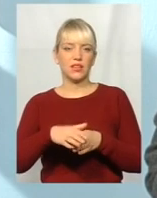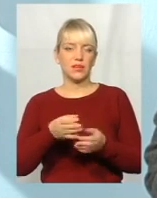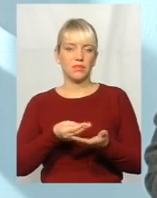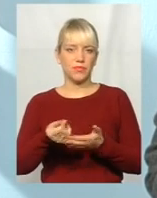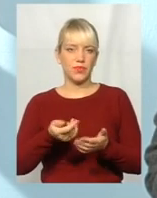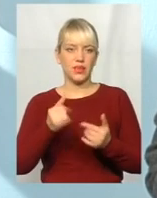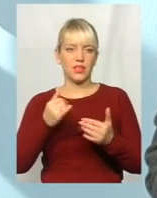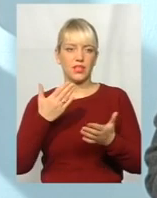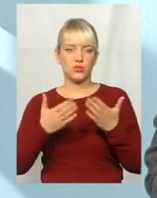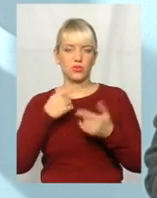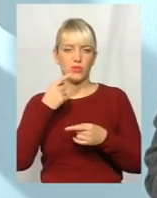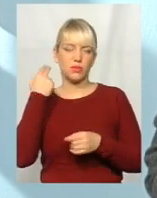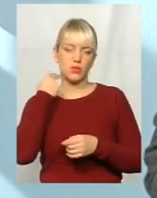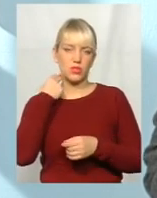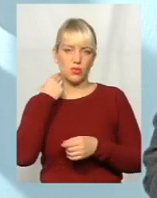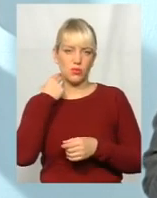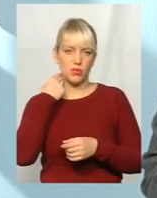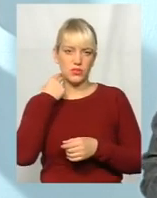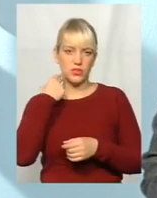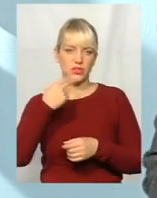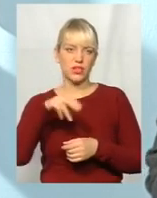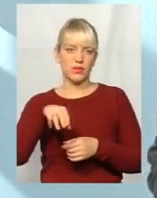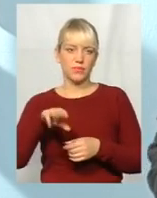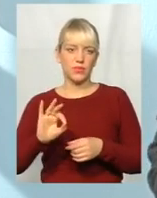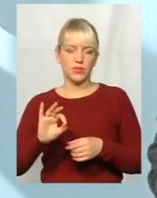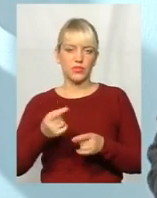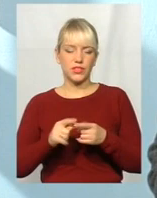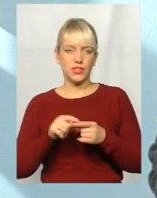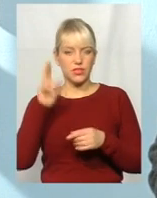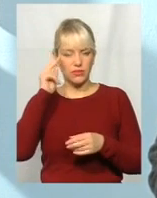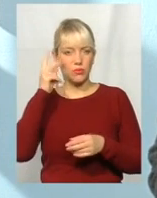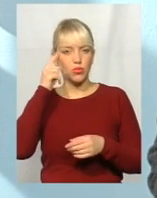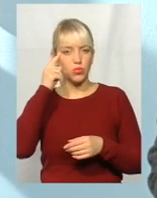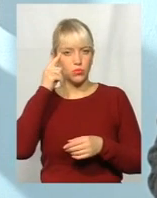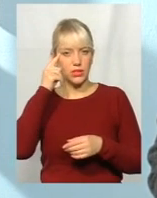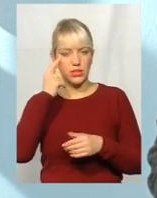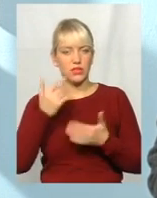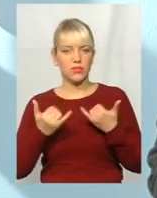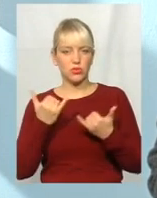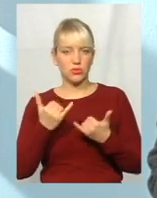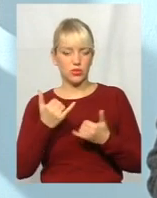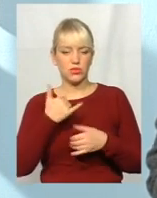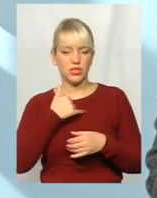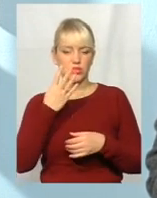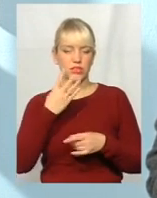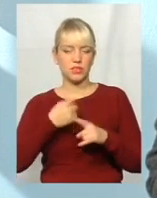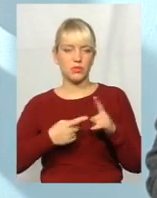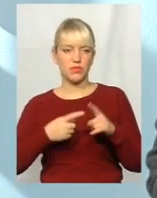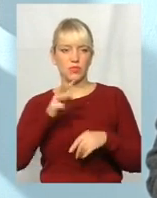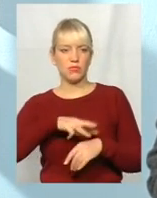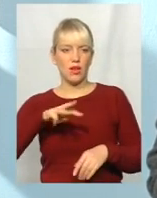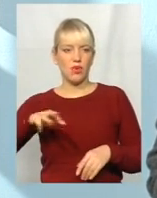будемо говорити, от заборгованість, вдумайтесь у ці цифри, що у нас сьогодні 4,5 це